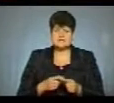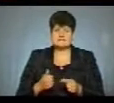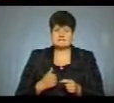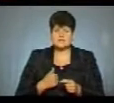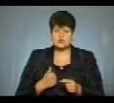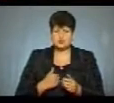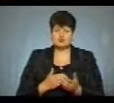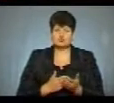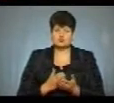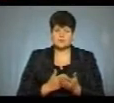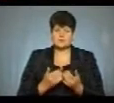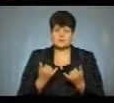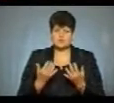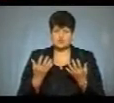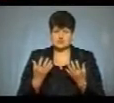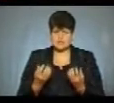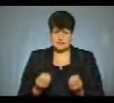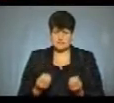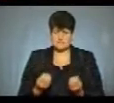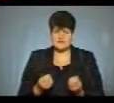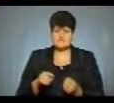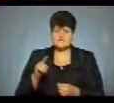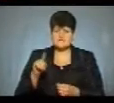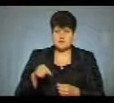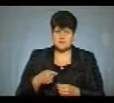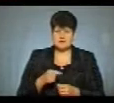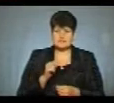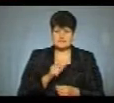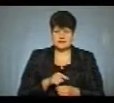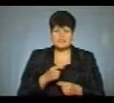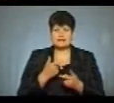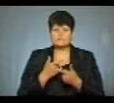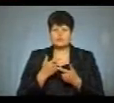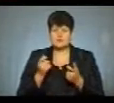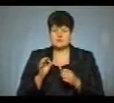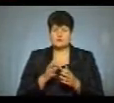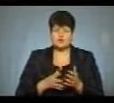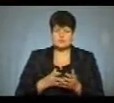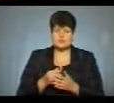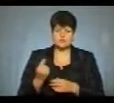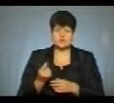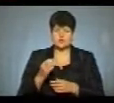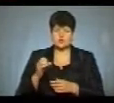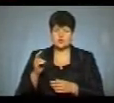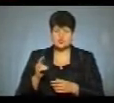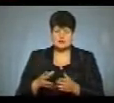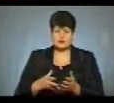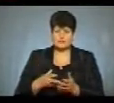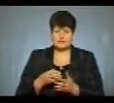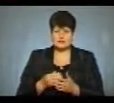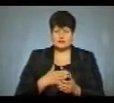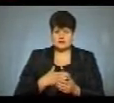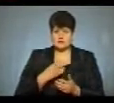на сьогоднішній день вимагати від них інформацію про сплату єдиного соціального внеску, на наш погляд,